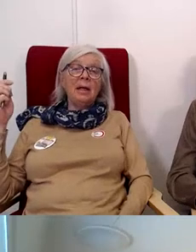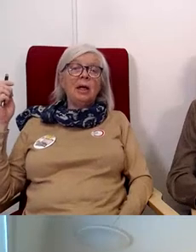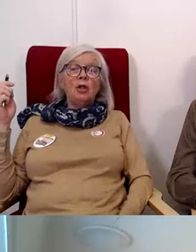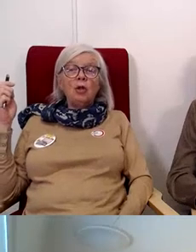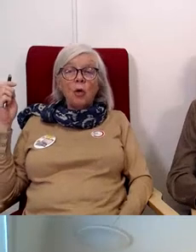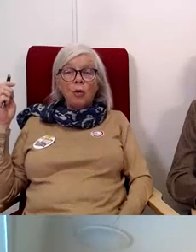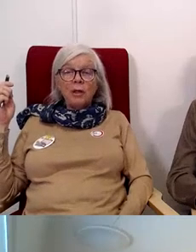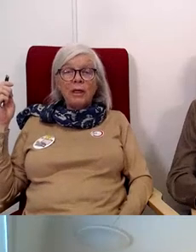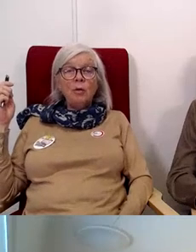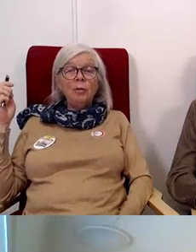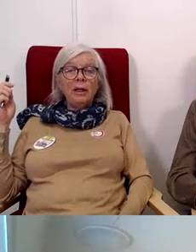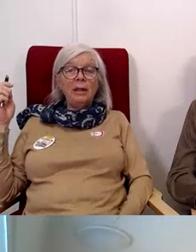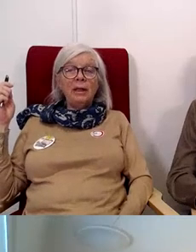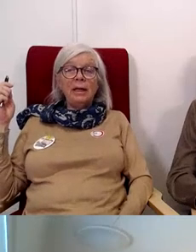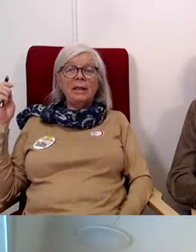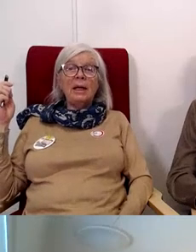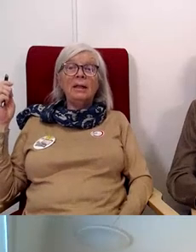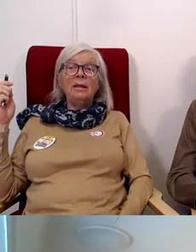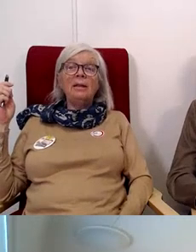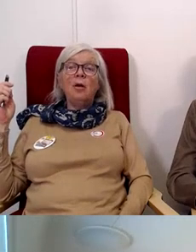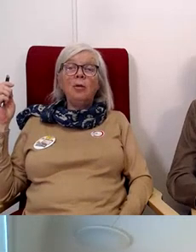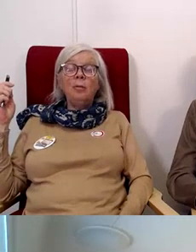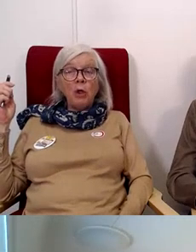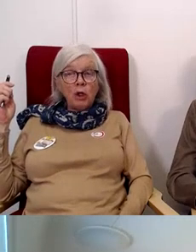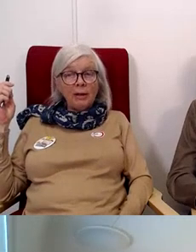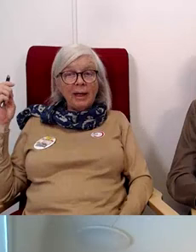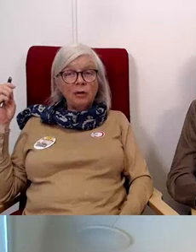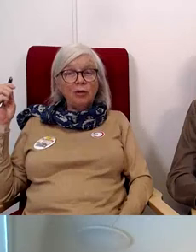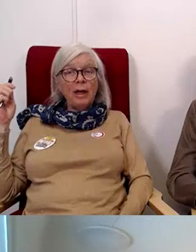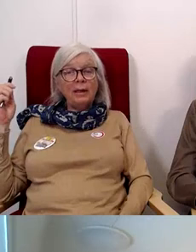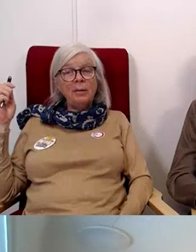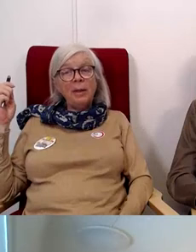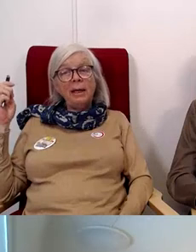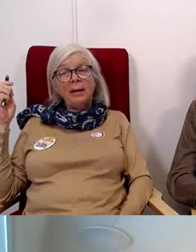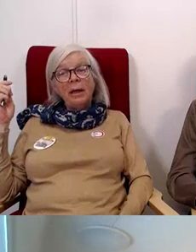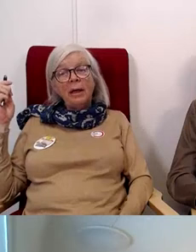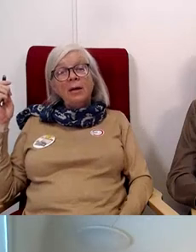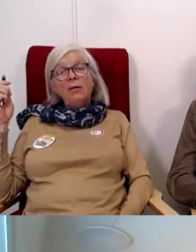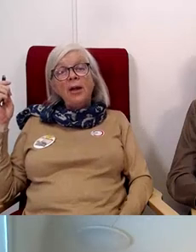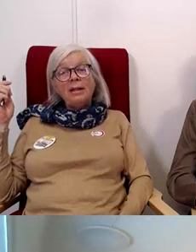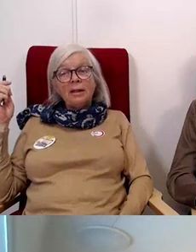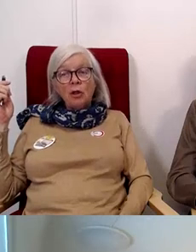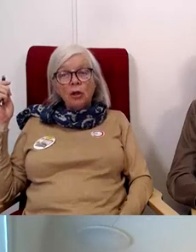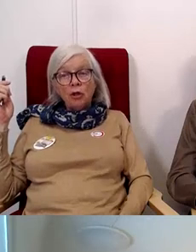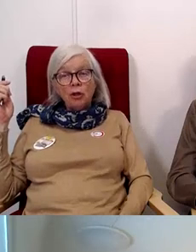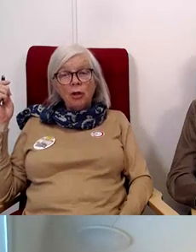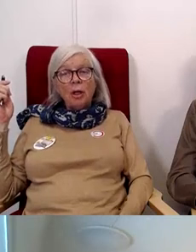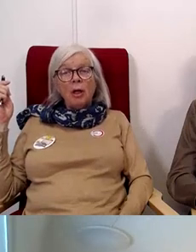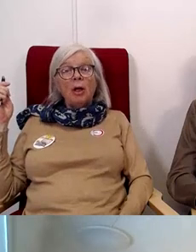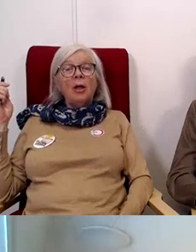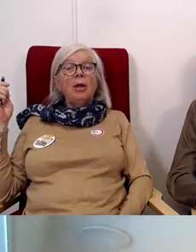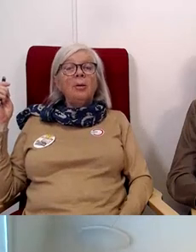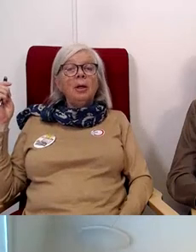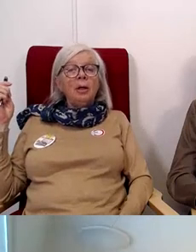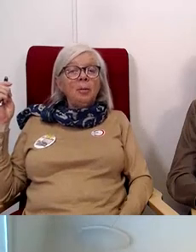skärgårdsverksamheten i Stockholmsregionen är ganska, har mycket tät kontakt med